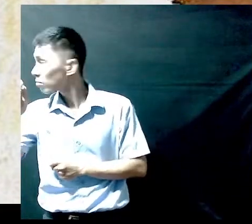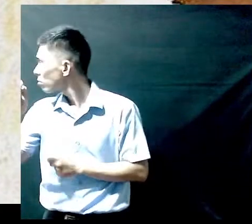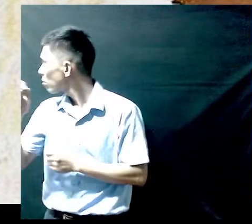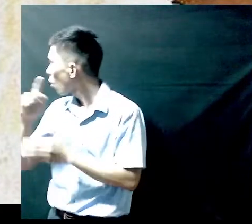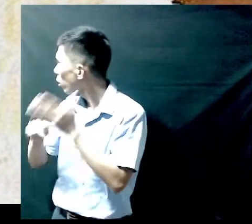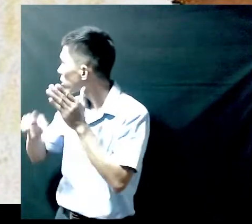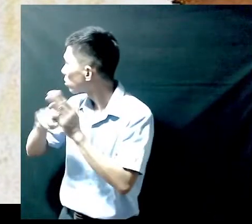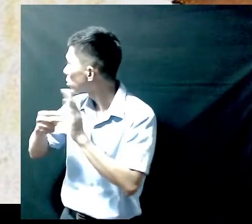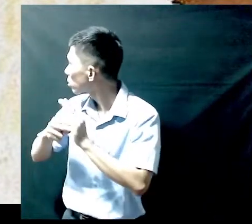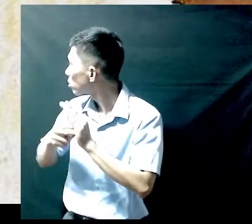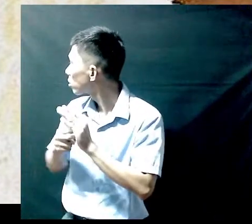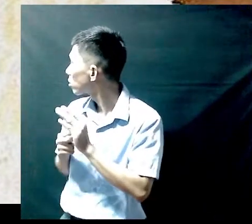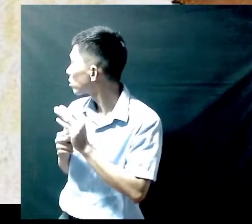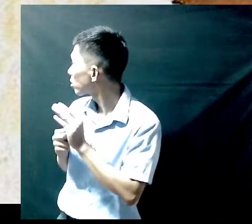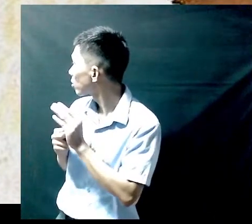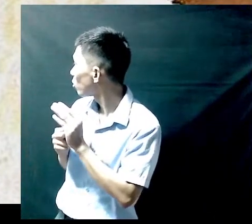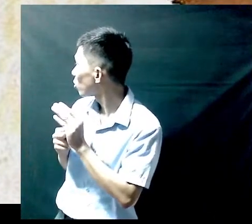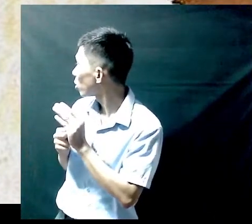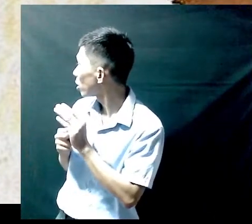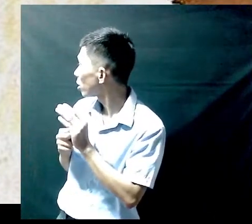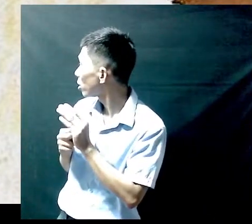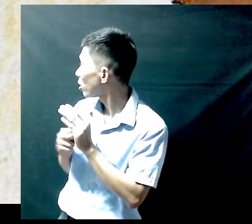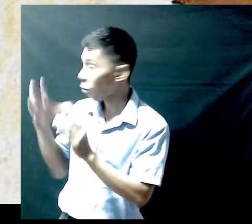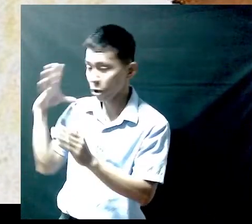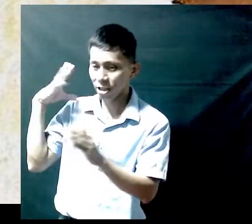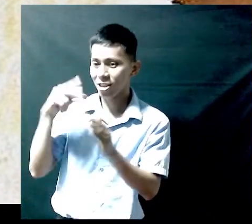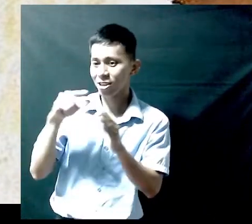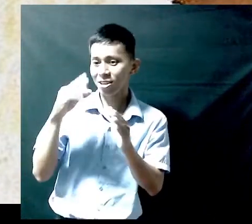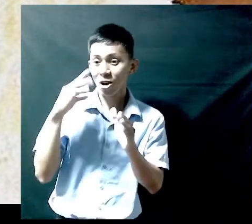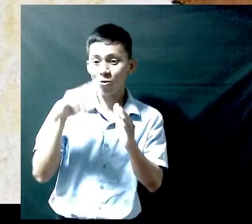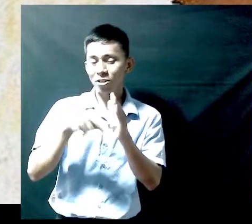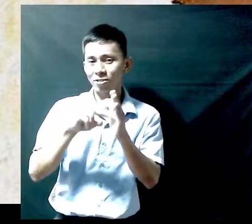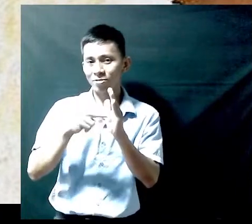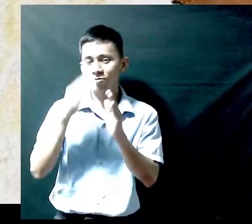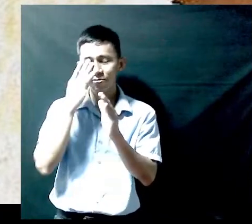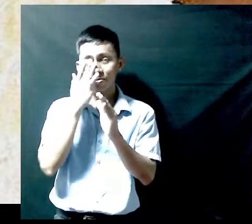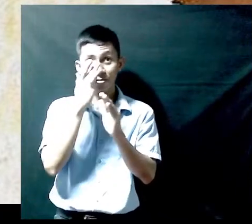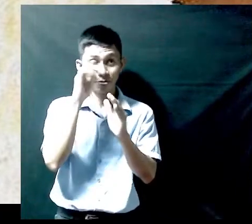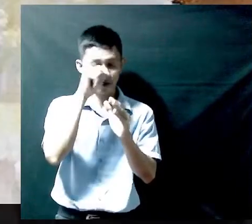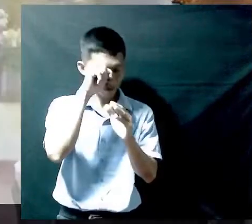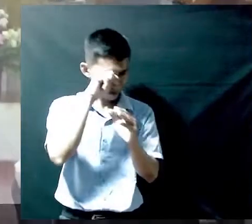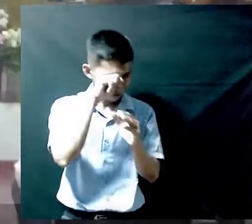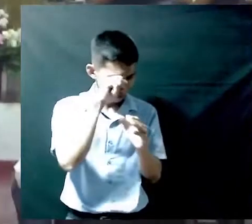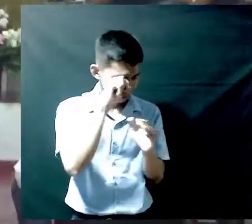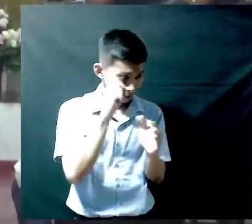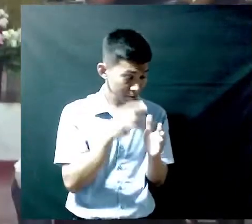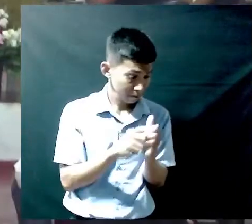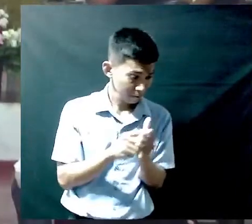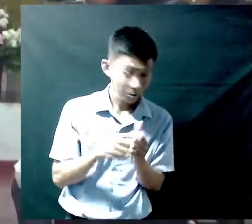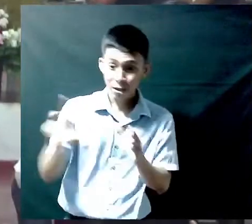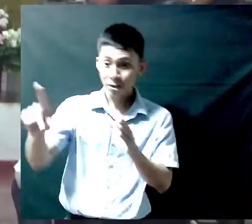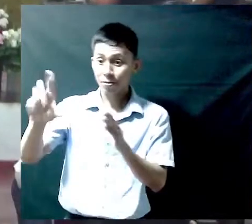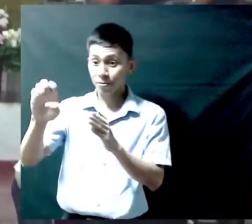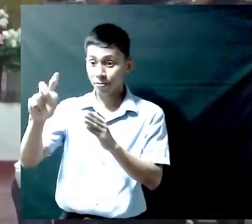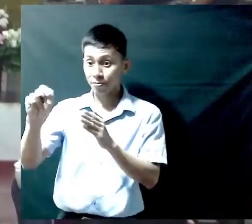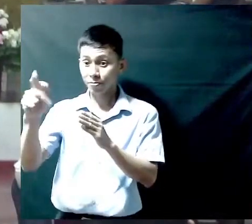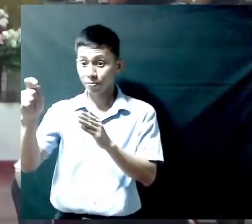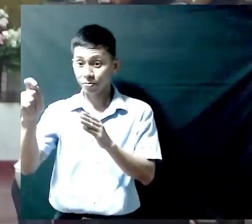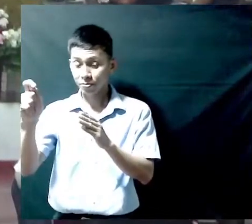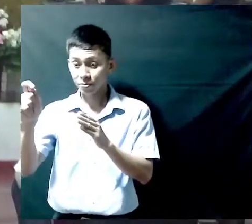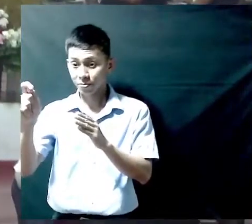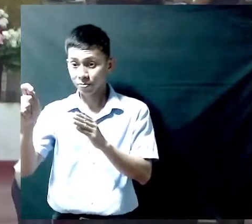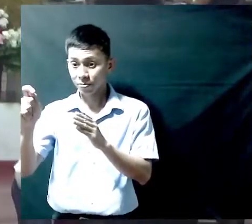beses, twice, the word lent was mentioned in verse 28. Pero, yung salitang lent na yan,